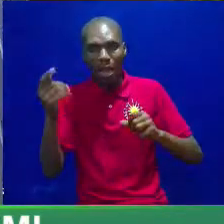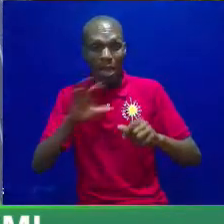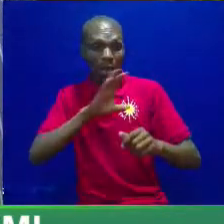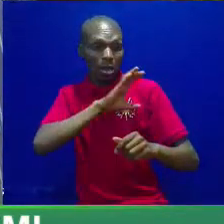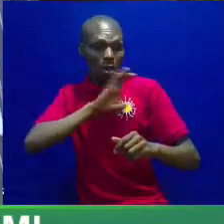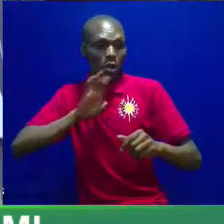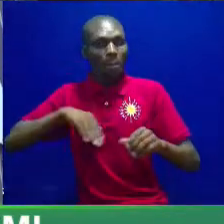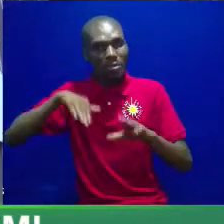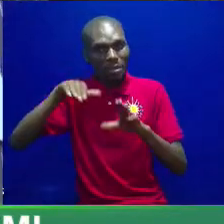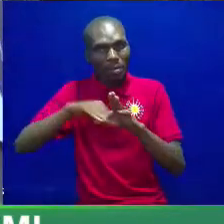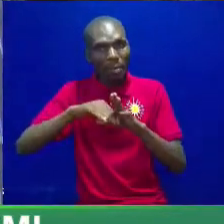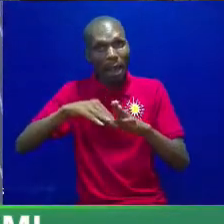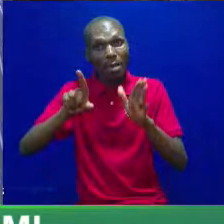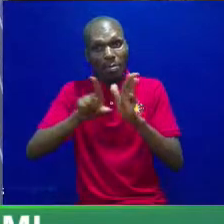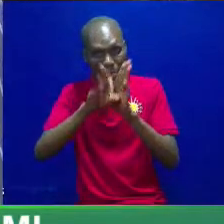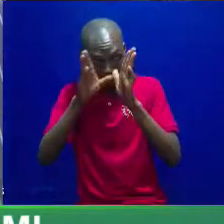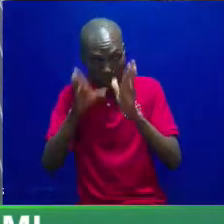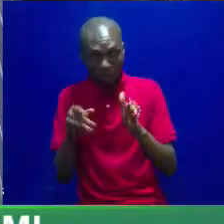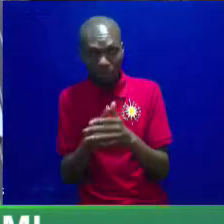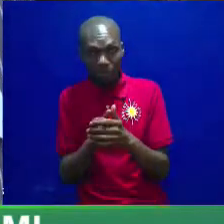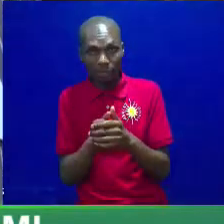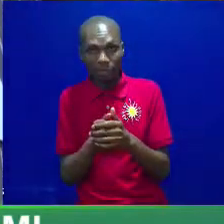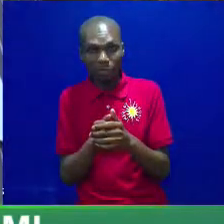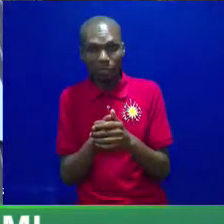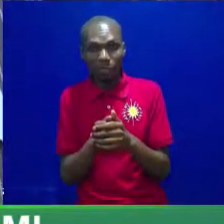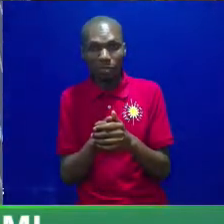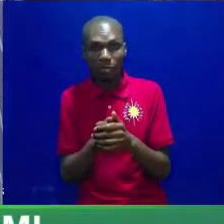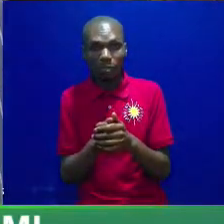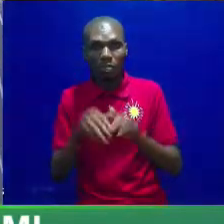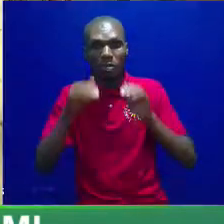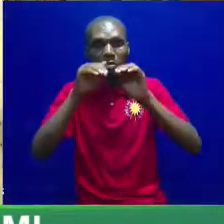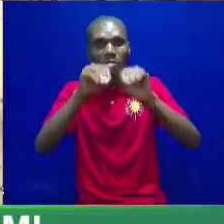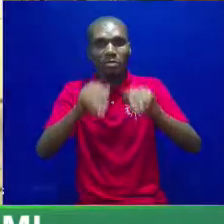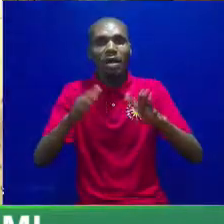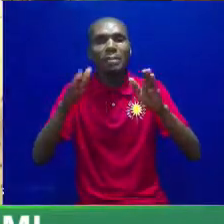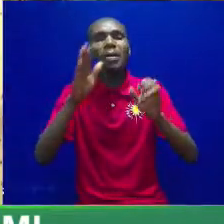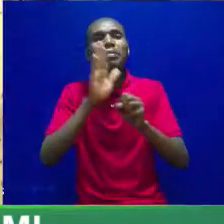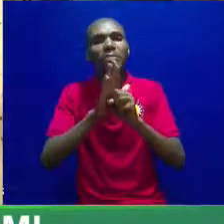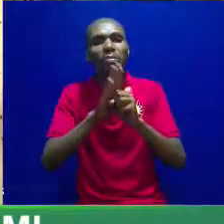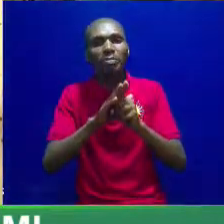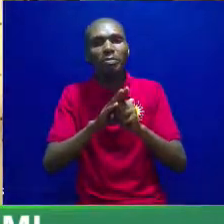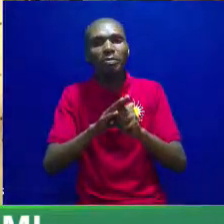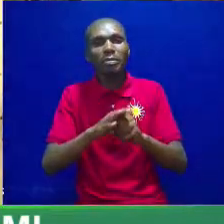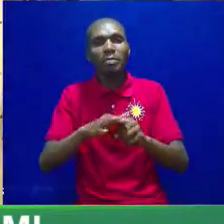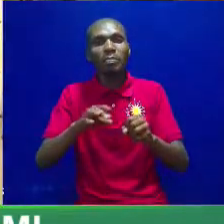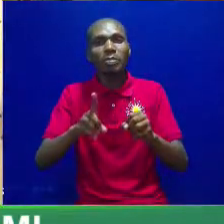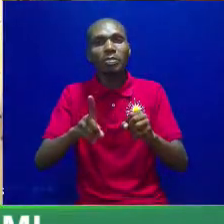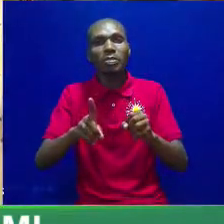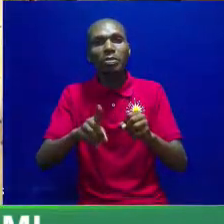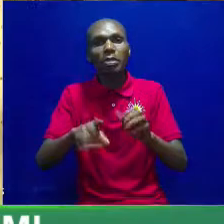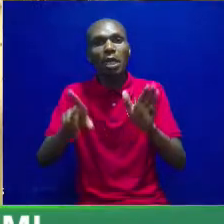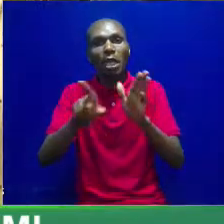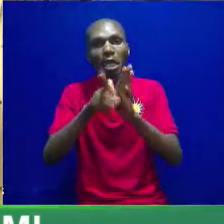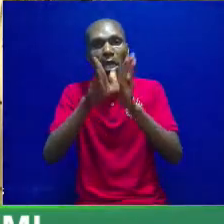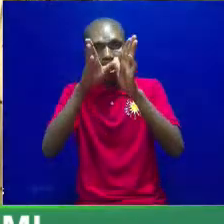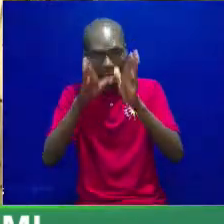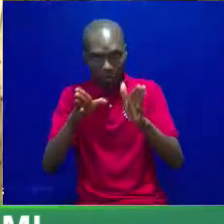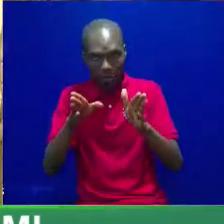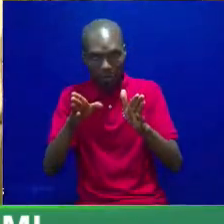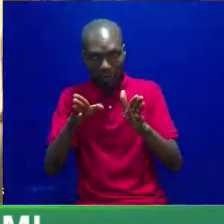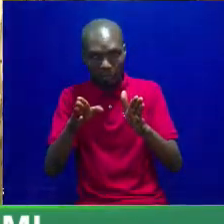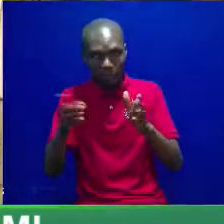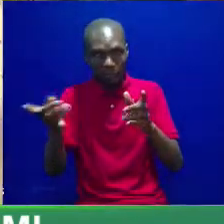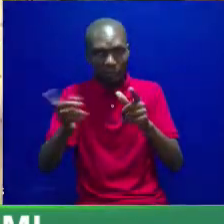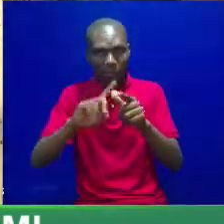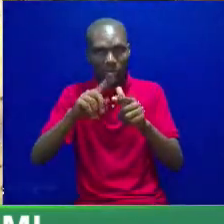wanakamati, lawyer wetu, na wakulima wote. Omo advocate weki nekio Kennedy Nyasike,